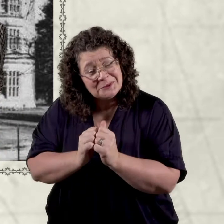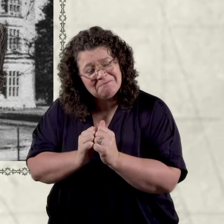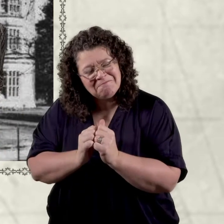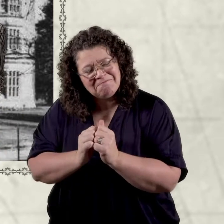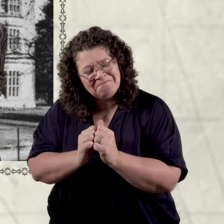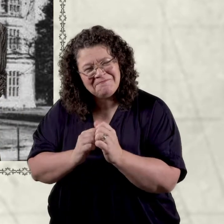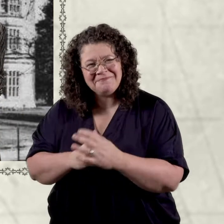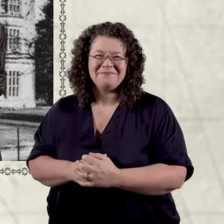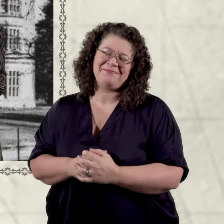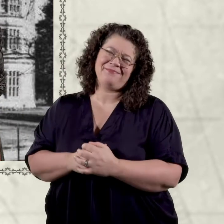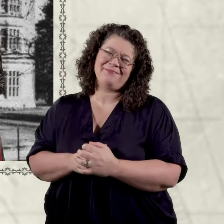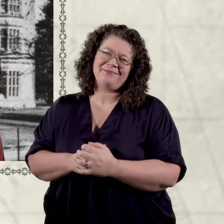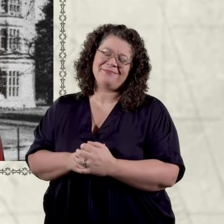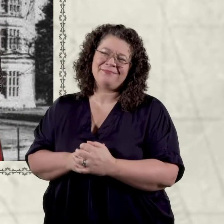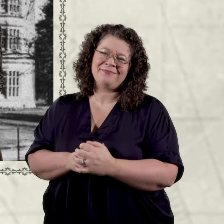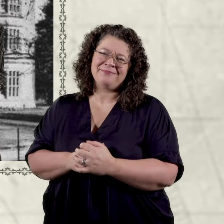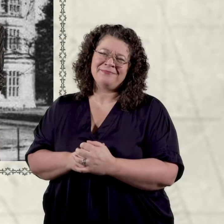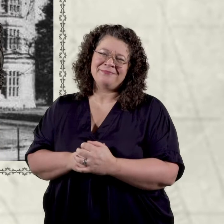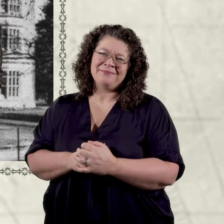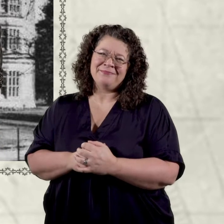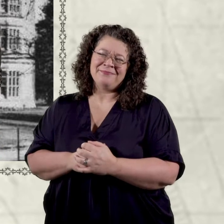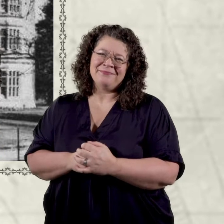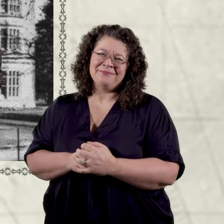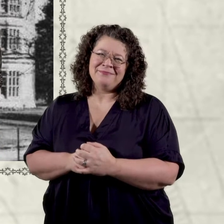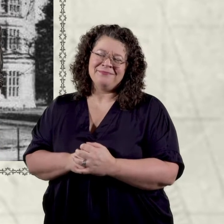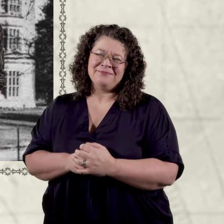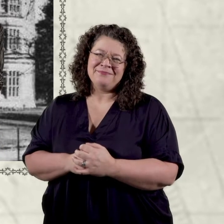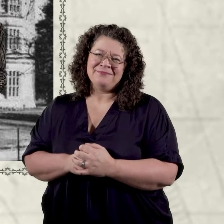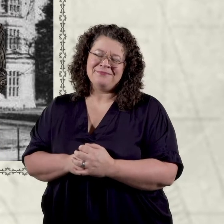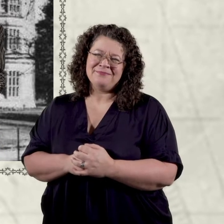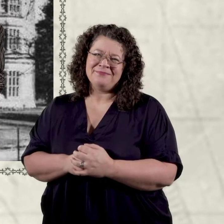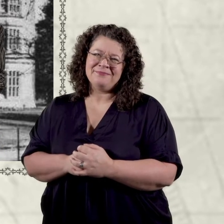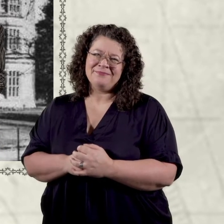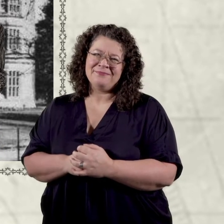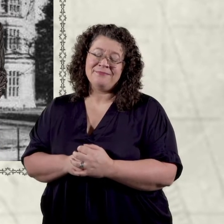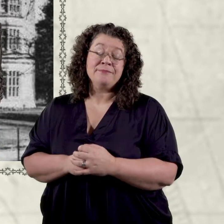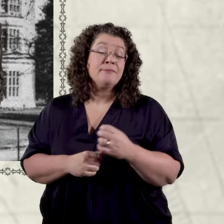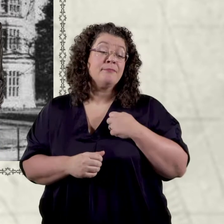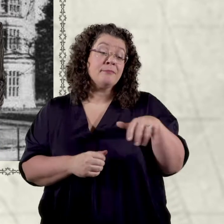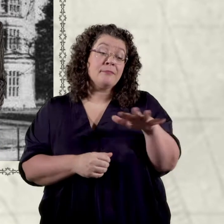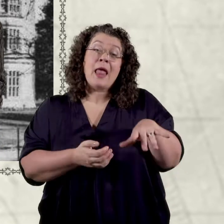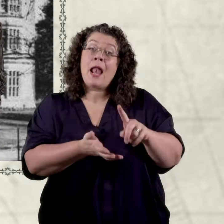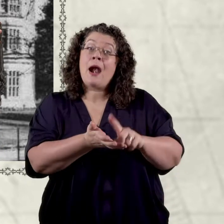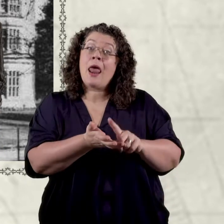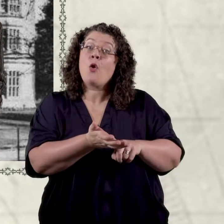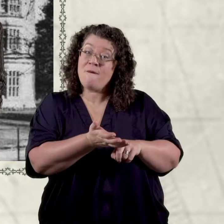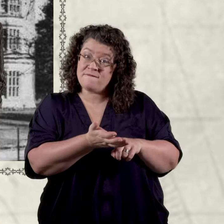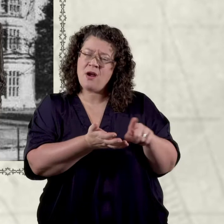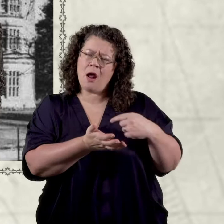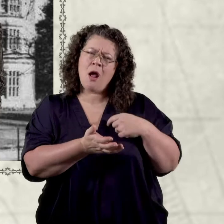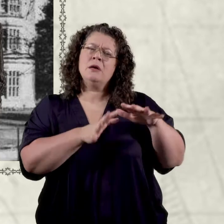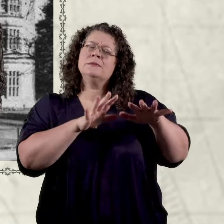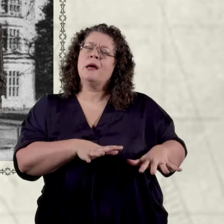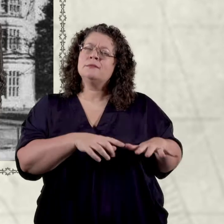Yn Llanofer, nes i ymgatrefu gyda'm gŵr am 3 o annwyl blant. Heddwch i'w